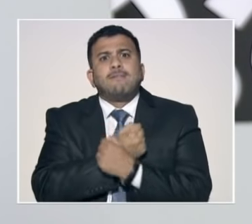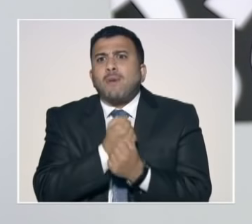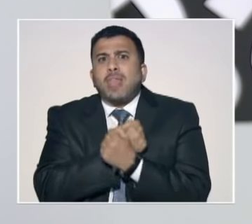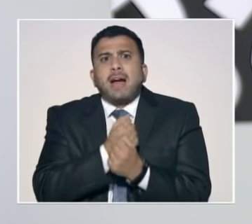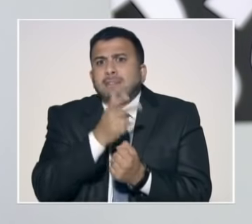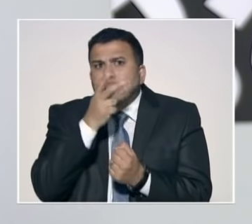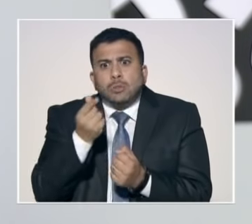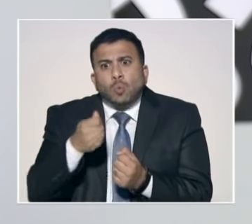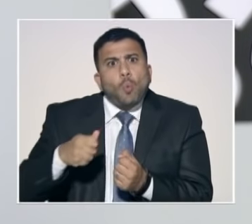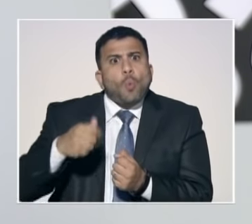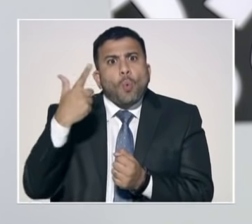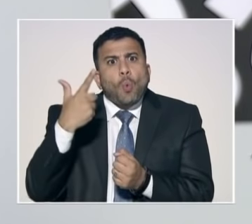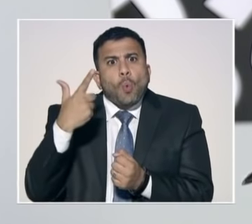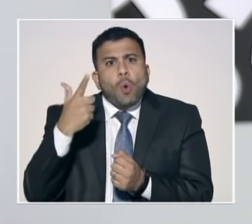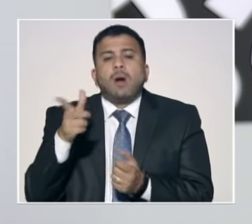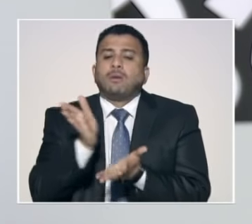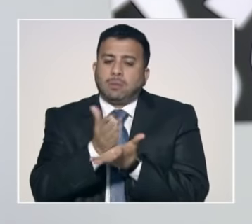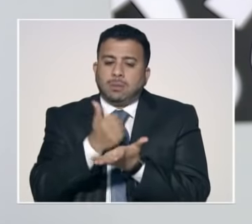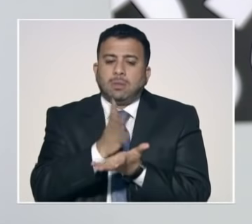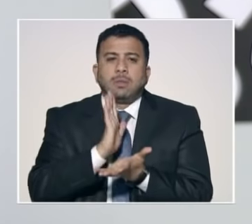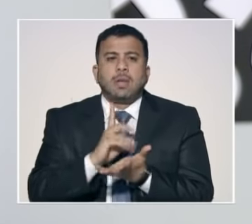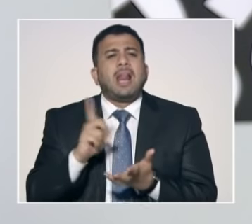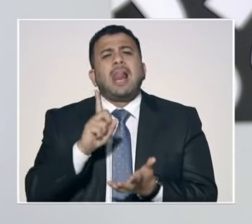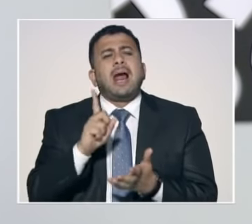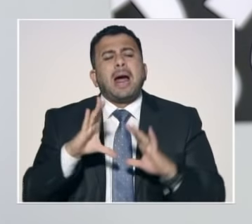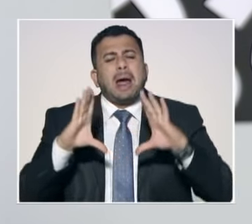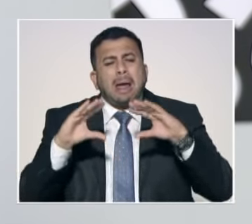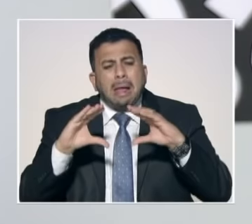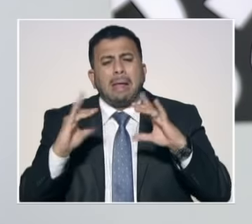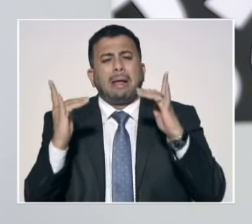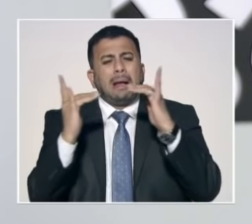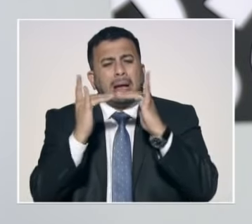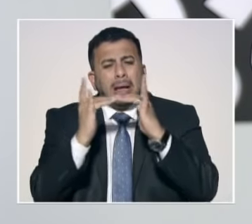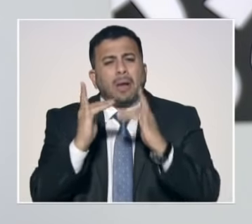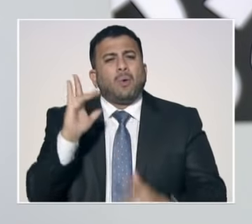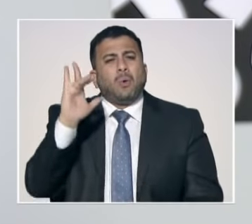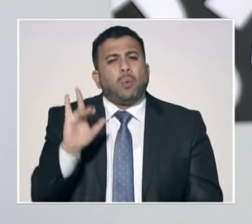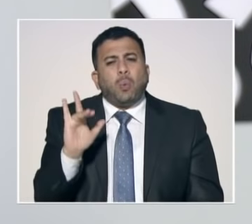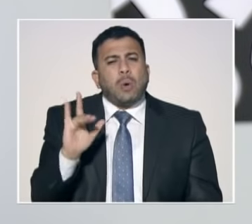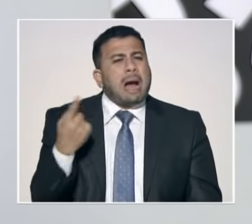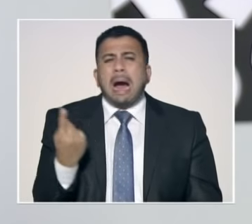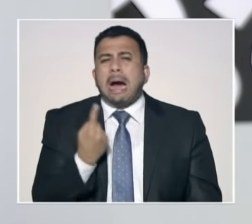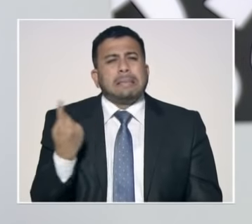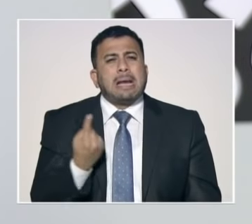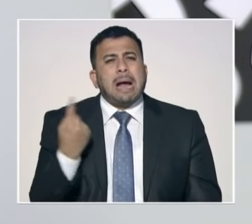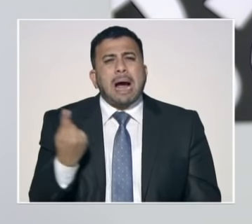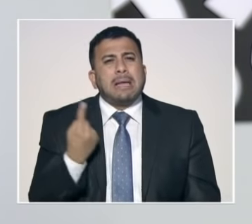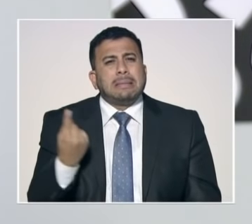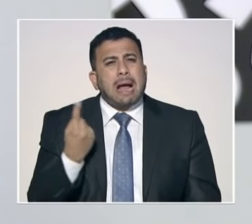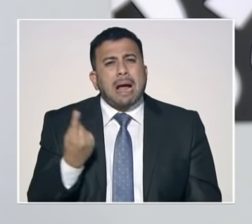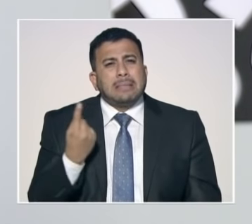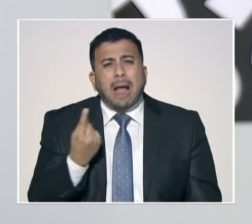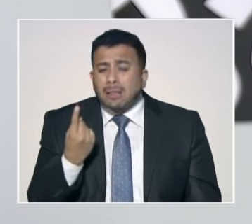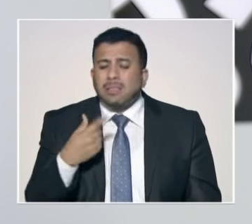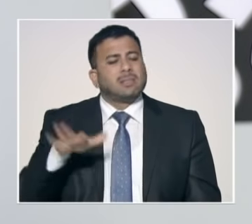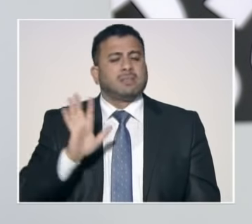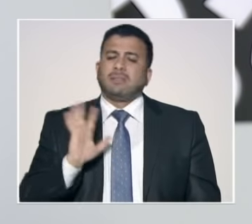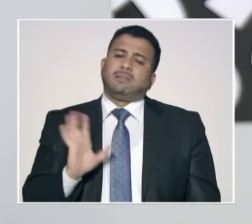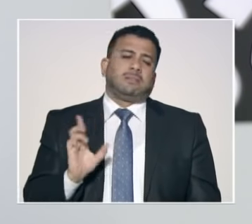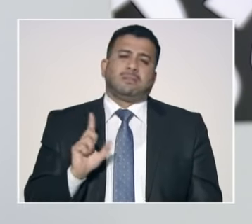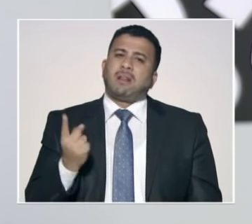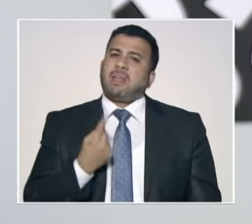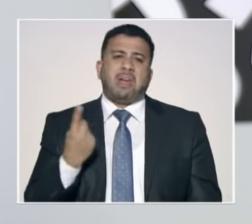أما اللي تجلسون عليه الفراش مثلا أو الكرسي أو شيء هذا ما يدخل، لأن هذا يستعمل ويبقى في البيوت وهو